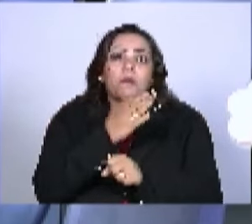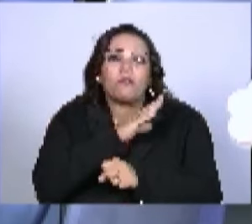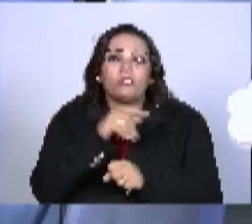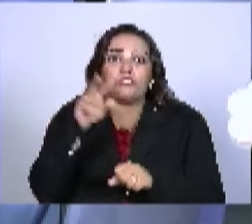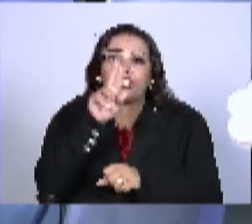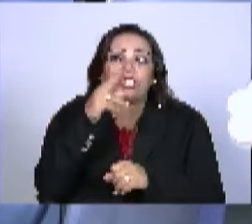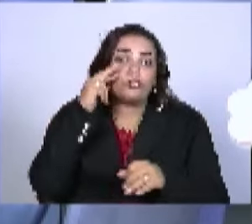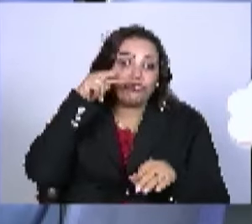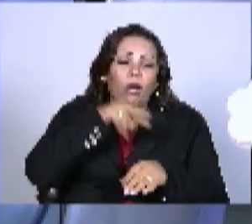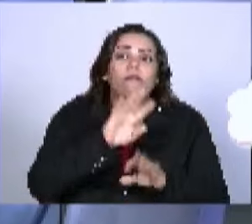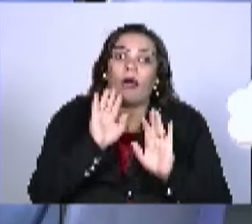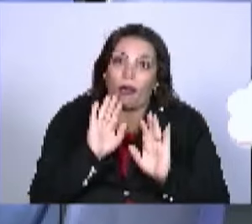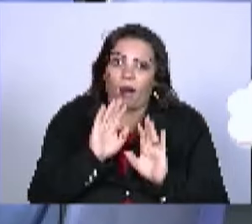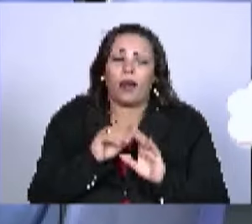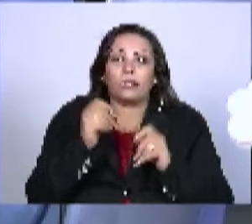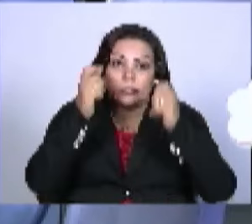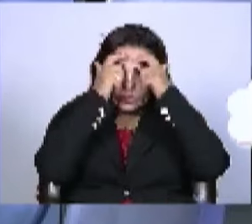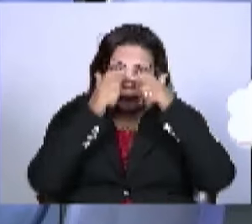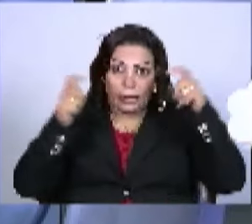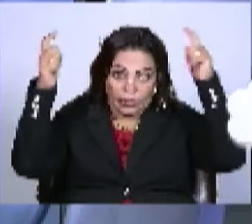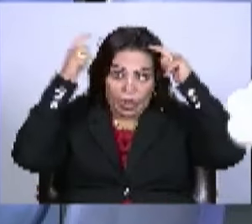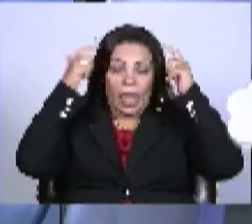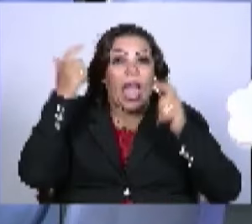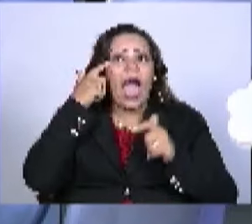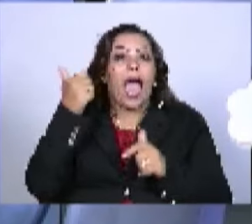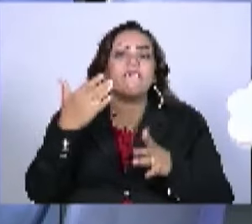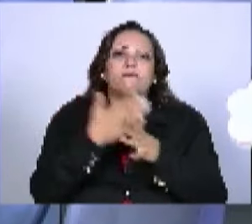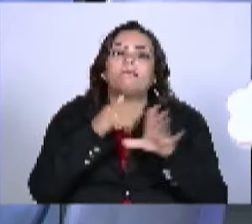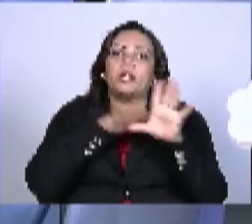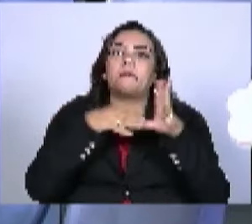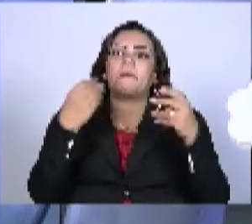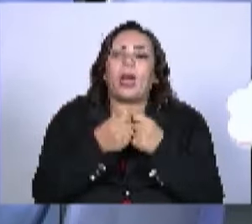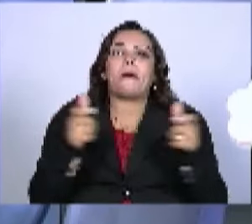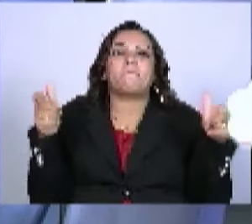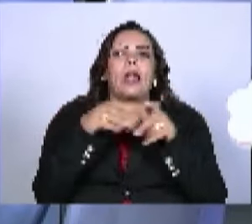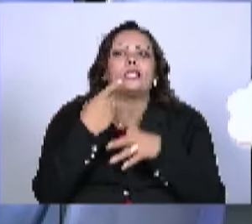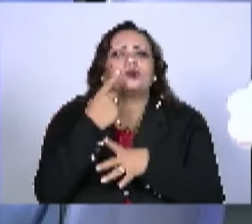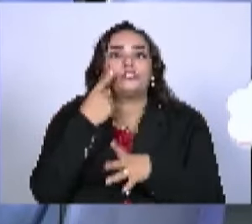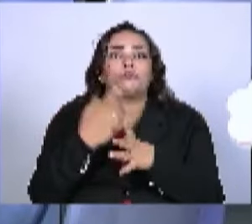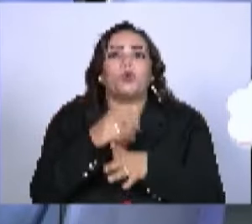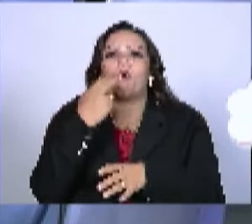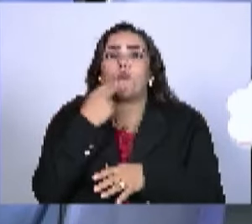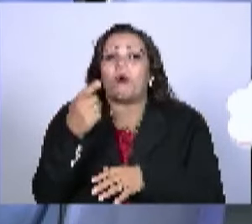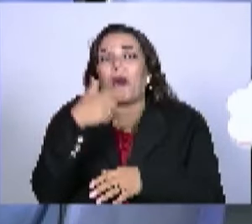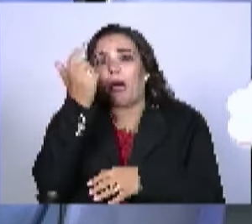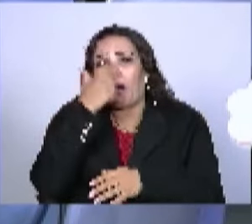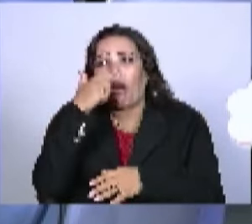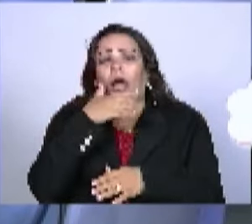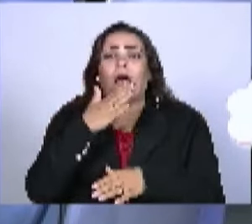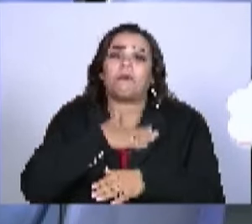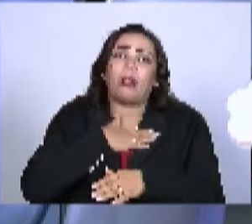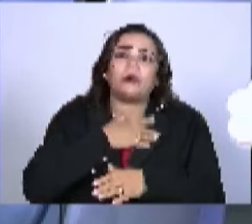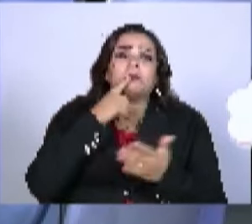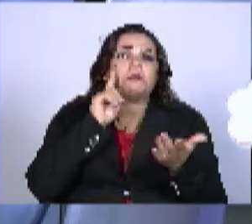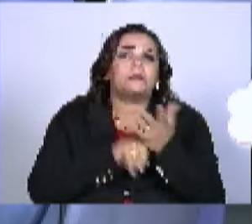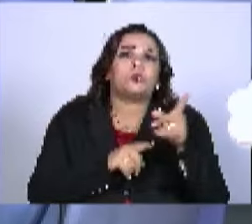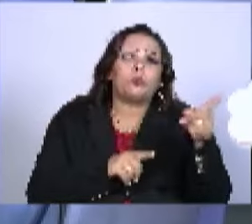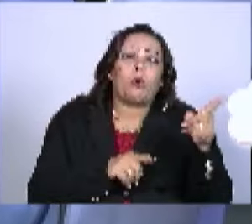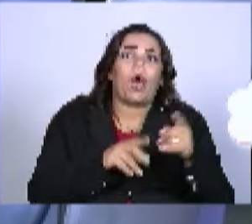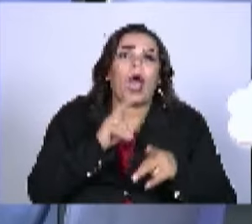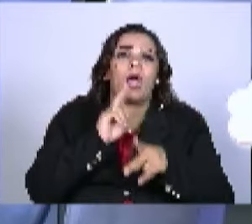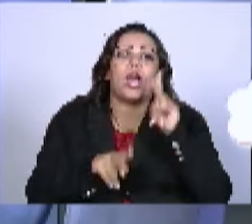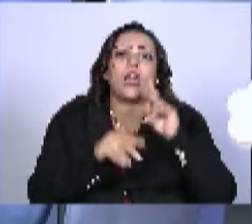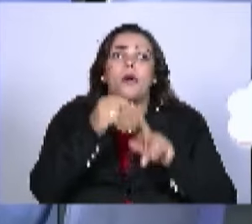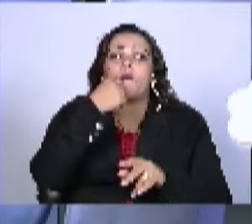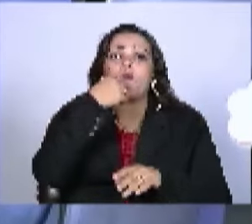ده وكان سيدنا على علم بالموضوع حدد لنا جلسه في المجلس وهناك فضل يعيط للاباء ويقول لهم صدقوها في اي